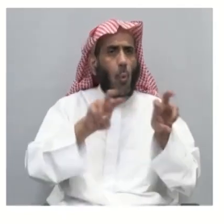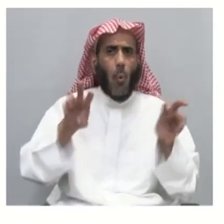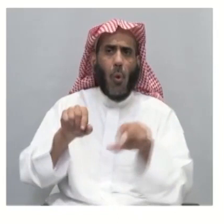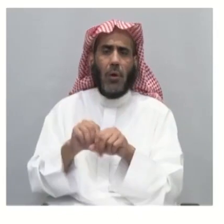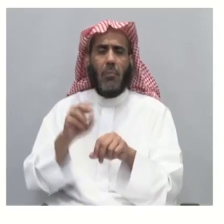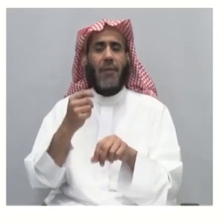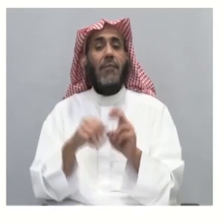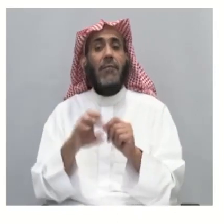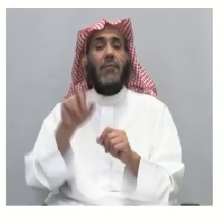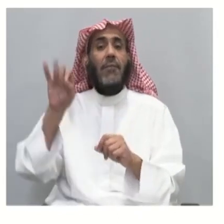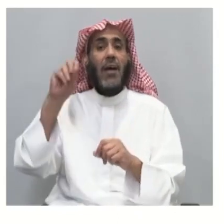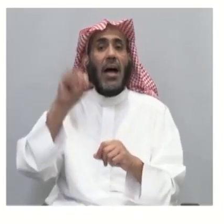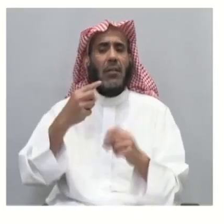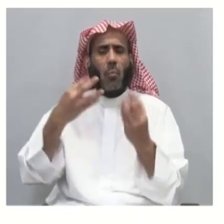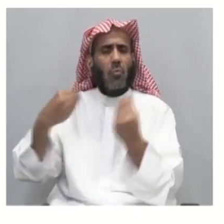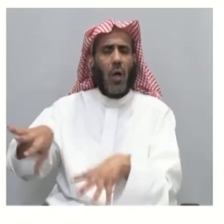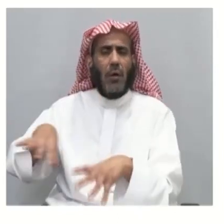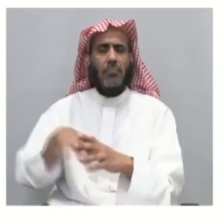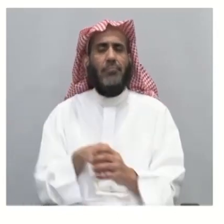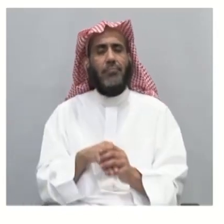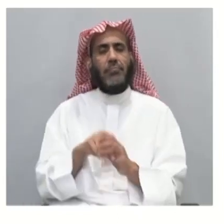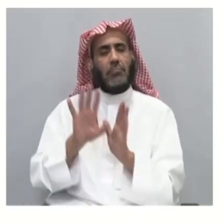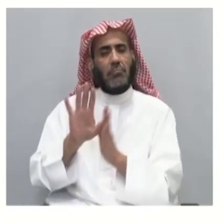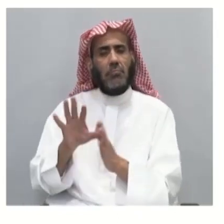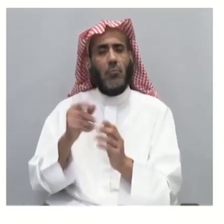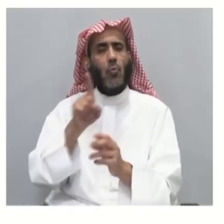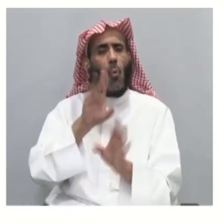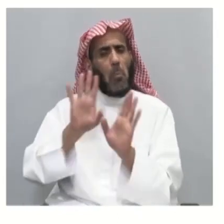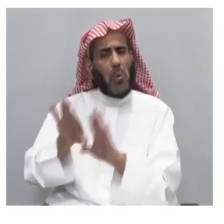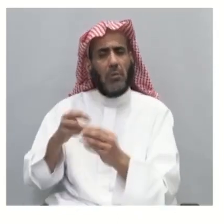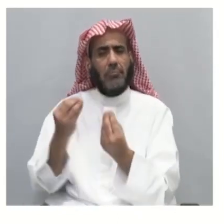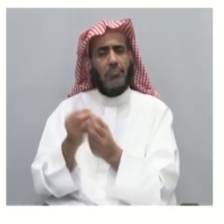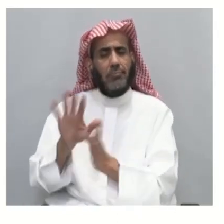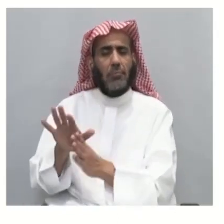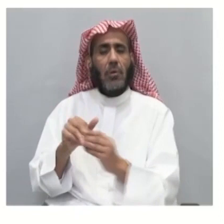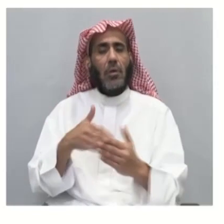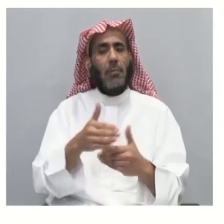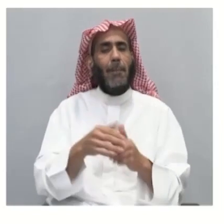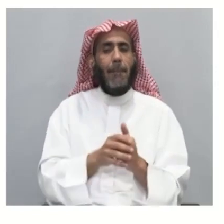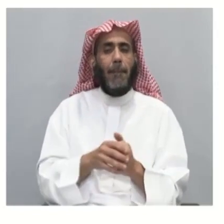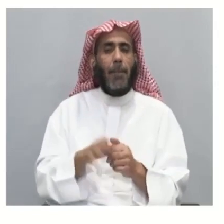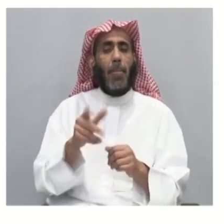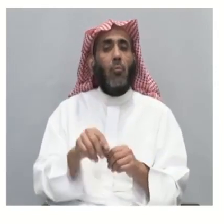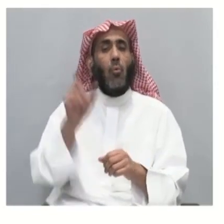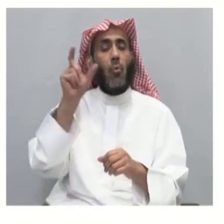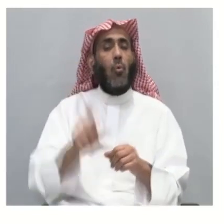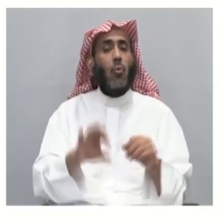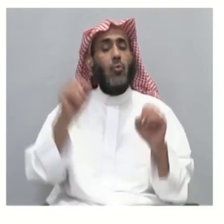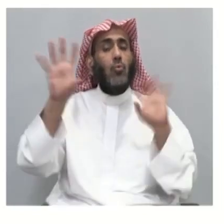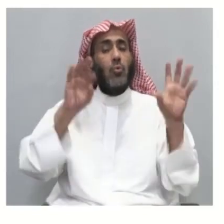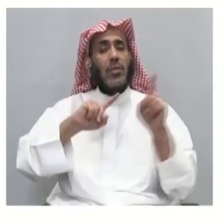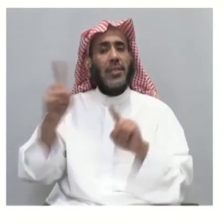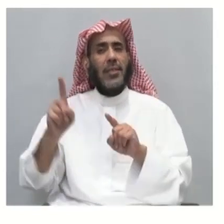او اللي هو فهد عندنا عندما ضاع في البحر بعد ذلك ياتينا الاجهزه الامنيه